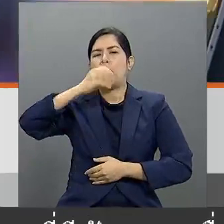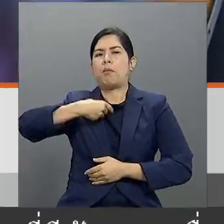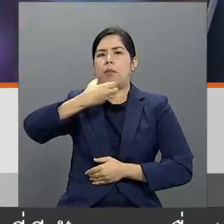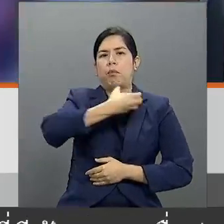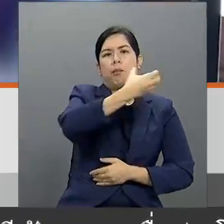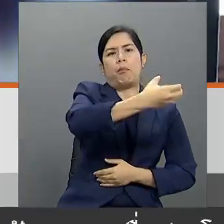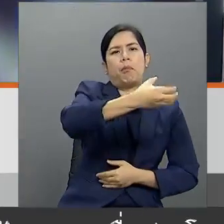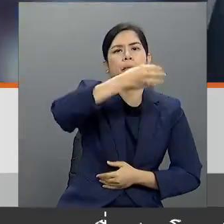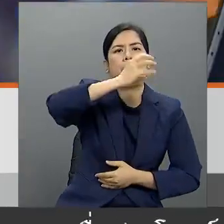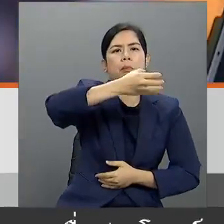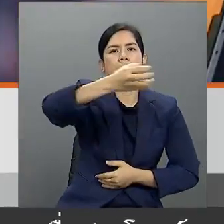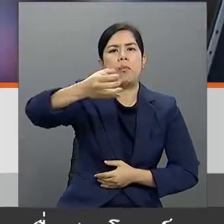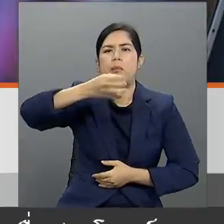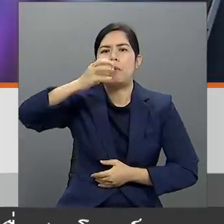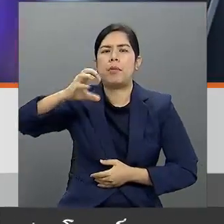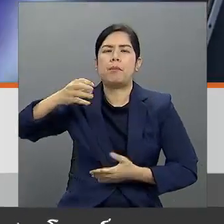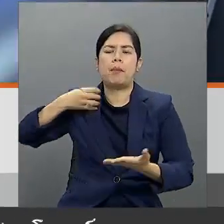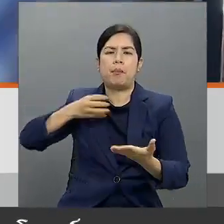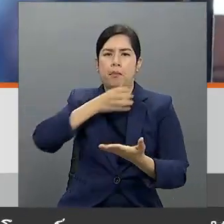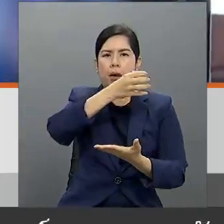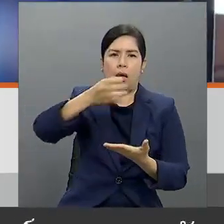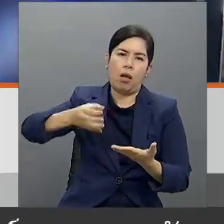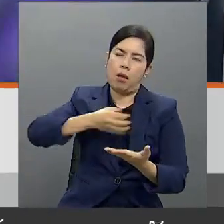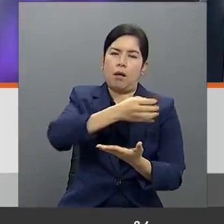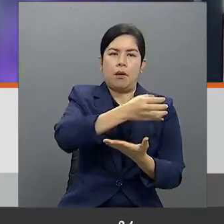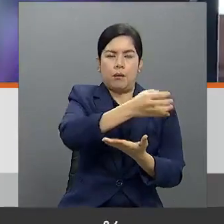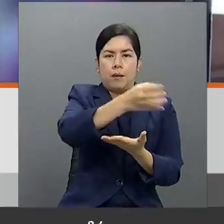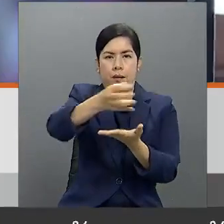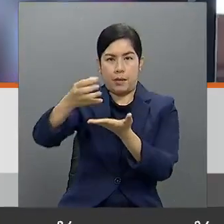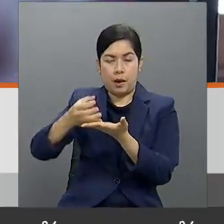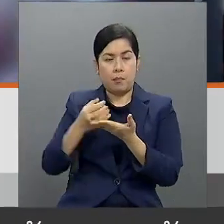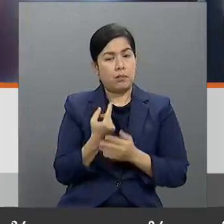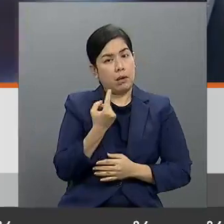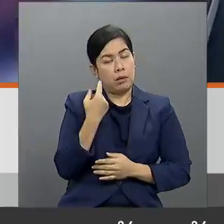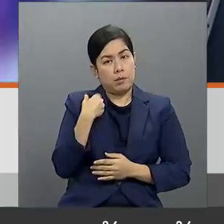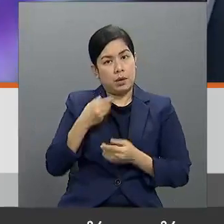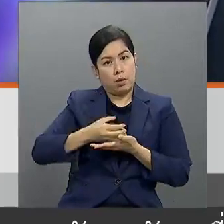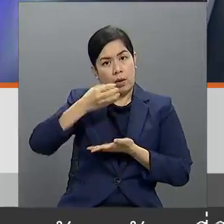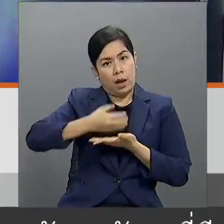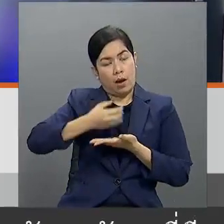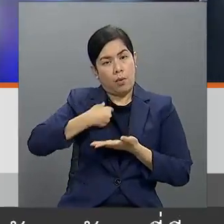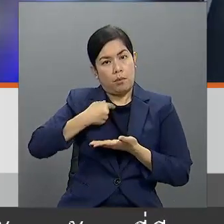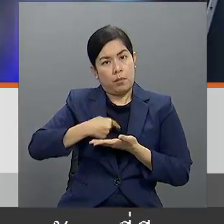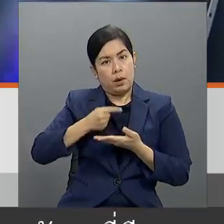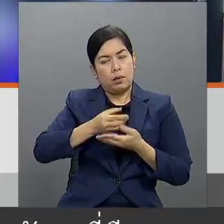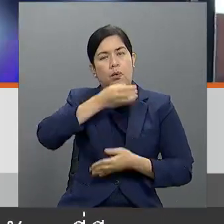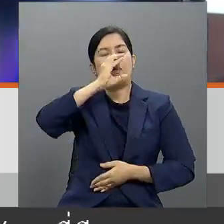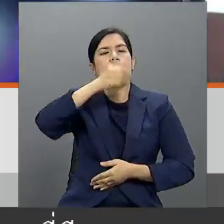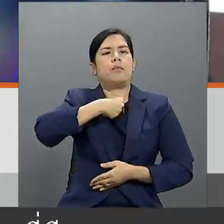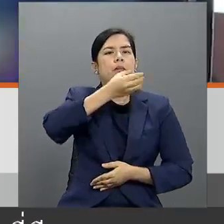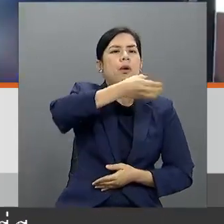ไงกินเหล้ากันเวียนกันเวียนกันแก้วใบเดียวหรือแก้ว 2-3 ใบก็เวียนกันกินเวียนกันกินอ่ะแล้วอย่างงี้ไม่